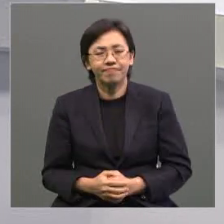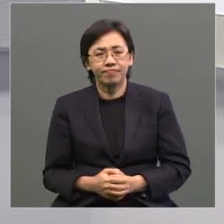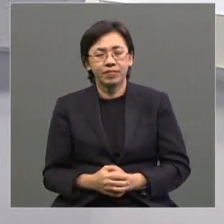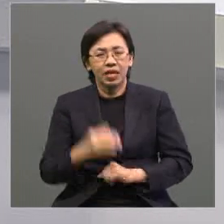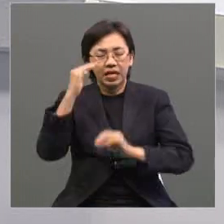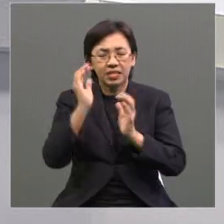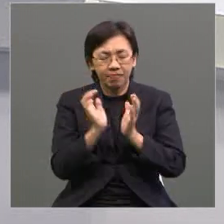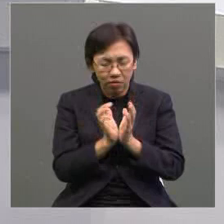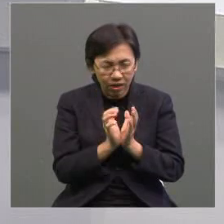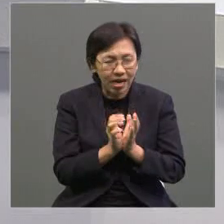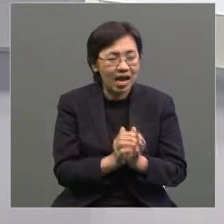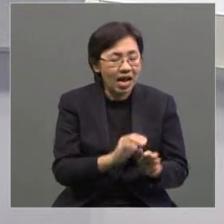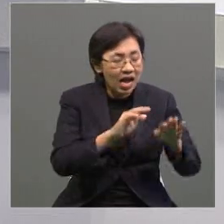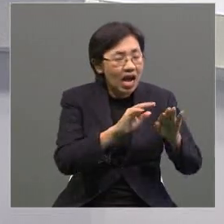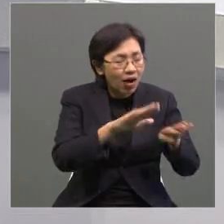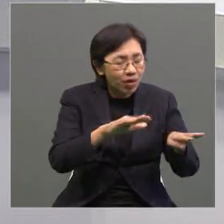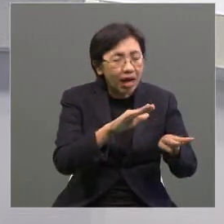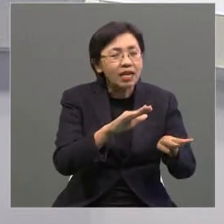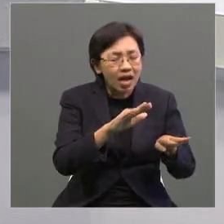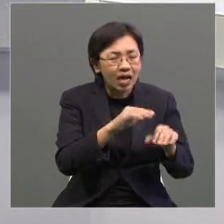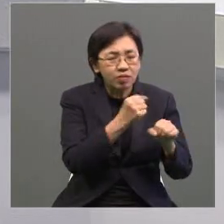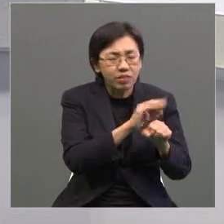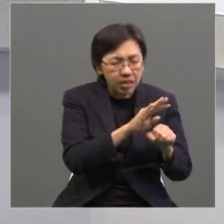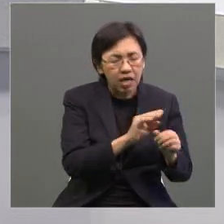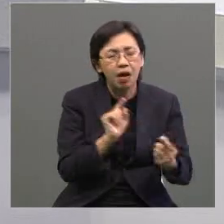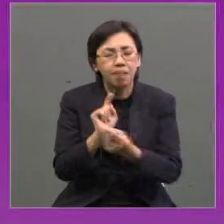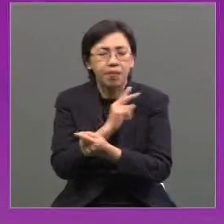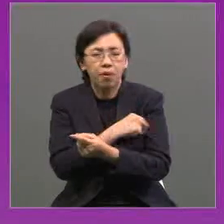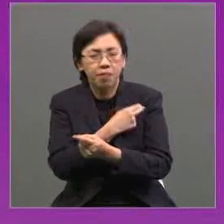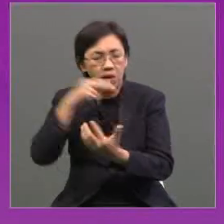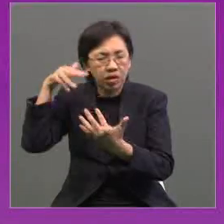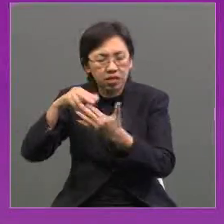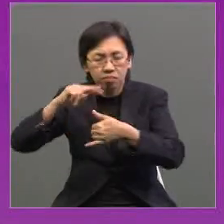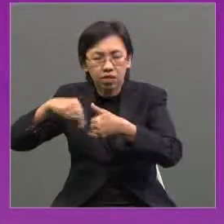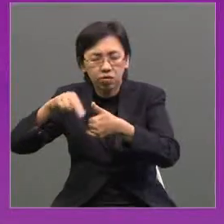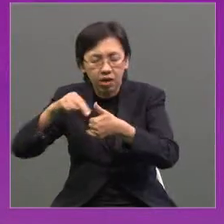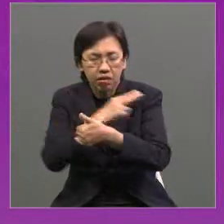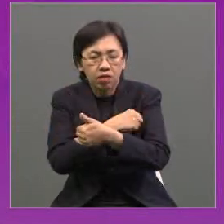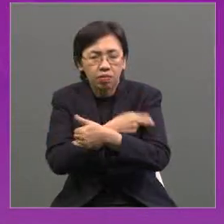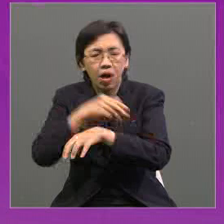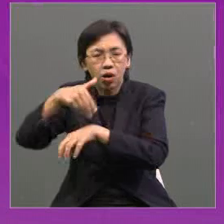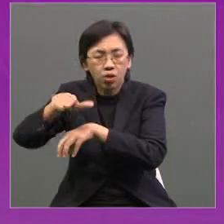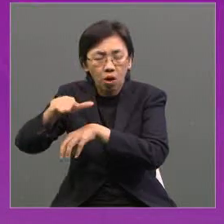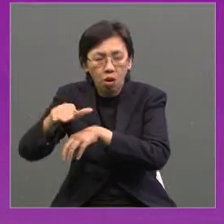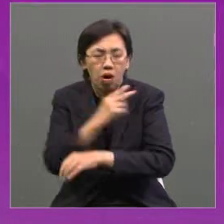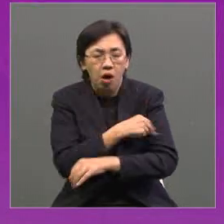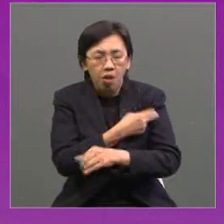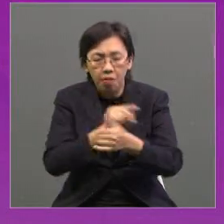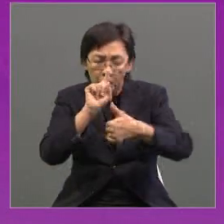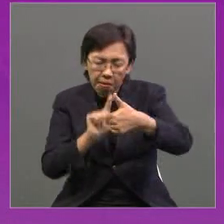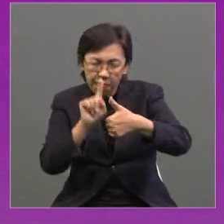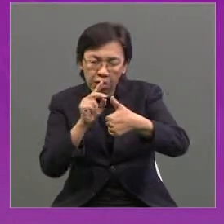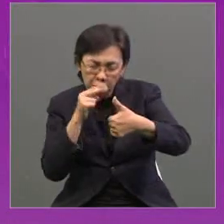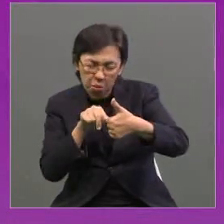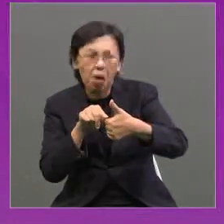ได้ส่งตัวเด็กผู้ก่อเหตุจากสถานพินิจไปบำบัดรักษาอาการทางจิตที่โรงพยาบาลภายนอกแล้วนะครับหลังจากแพทย์เนี่ยเข้าประเมินอาการ